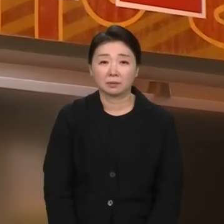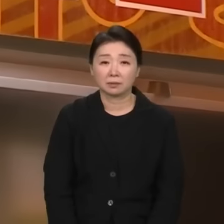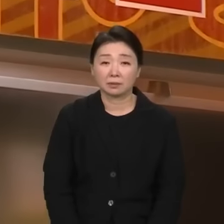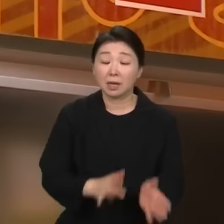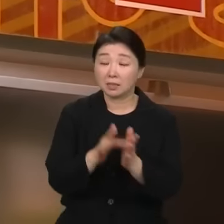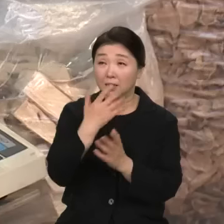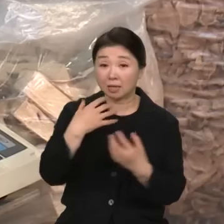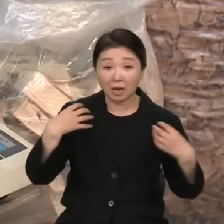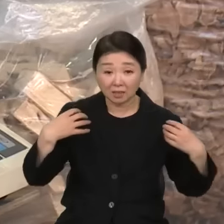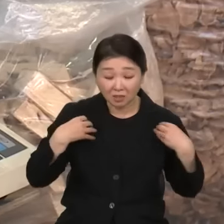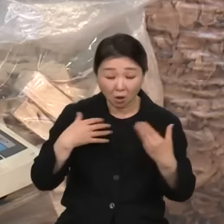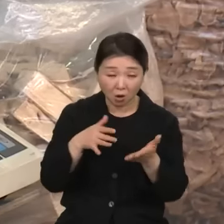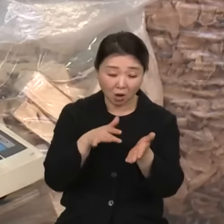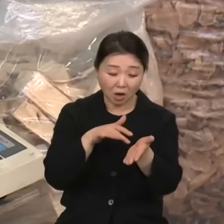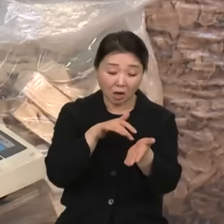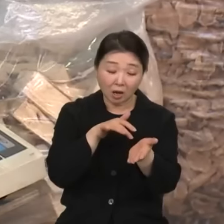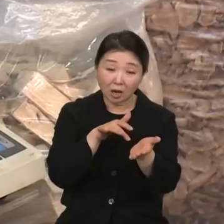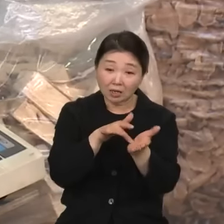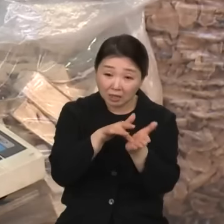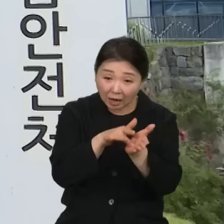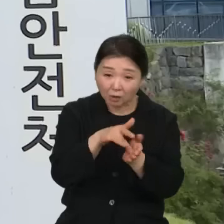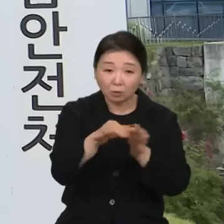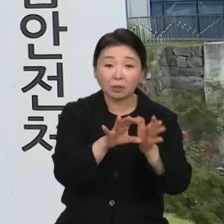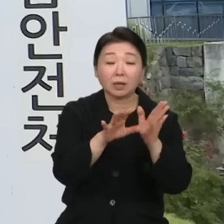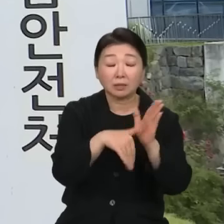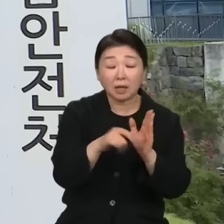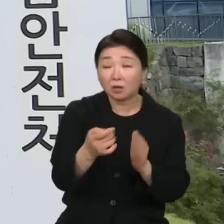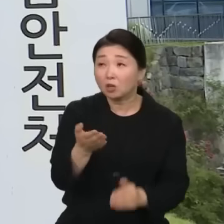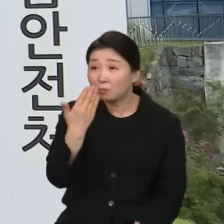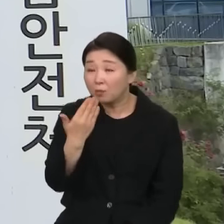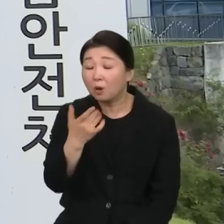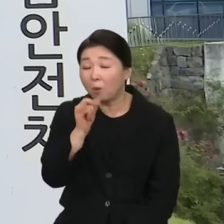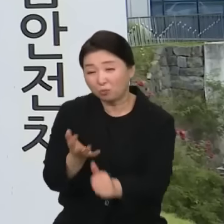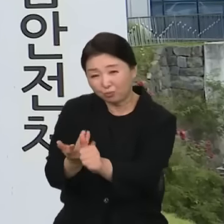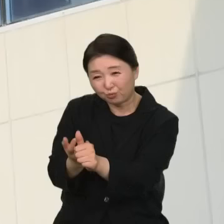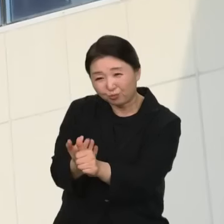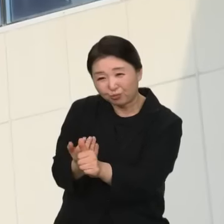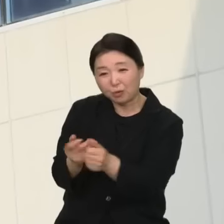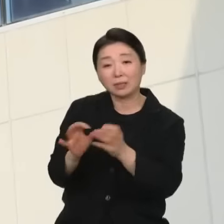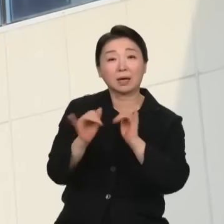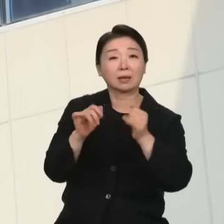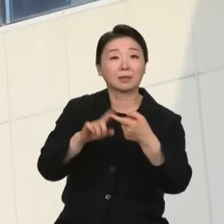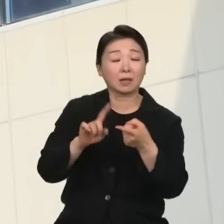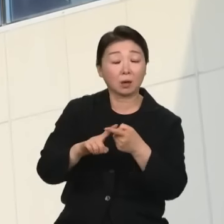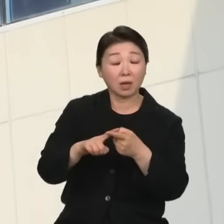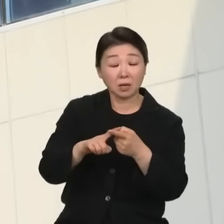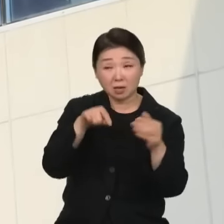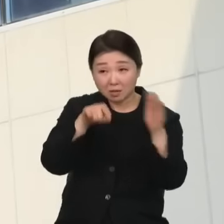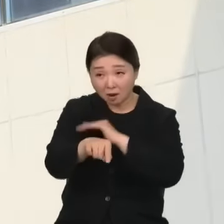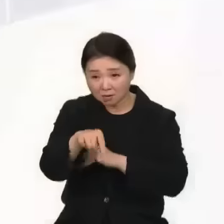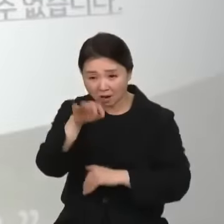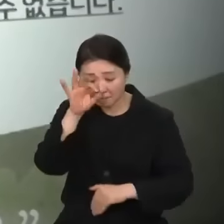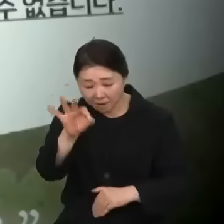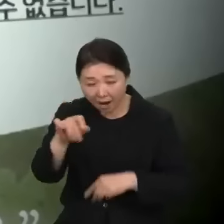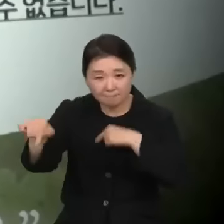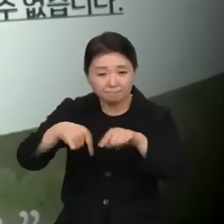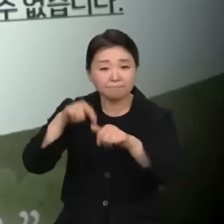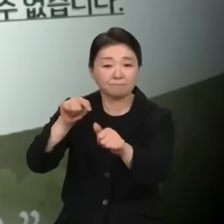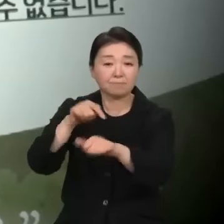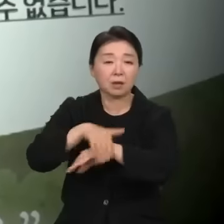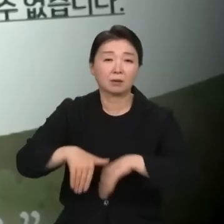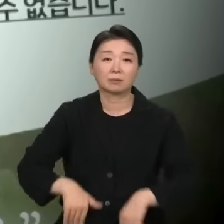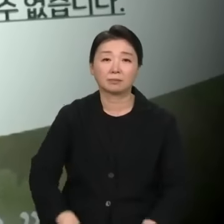약재 시장에서 부처손이나 상기생 등을 식품으로 먹을 수 있다고 유인하는 일부 상인에 대해 현장 지도를 계속할 계획이라고